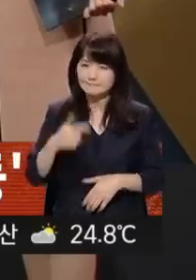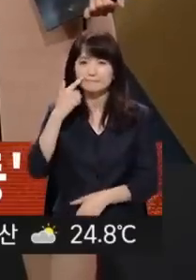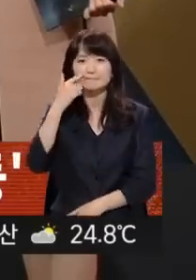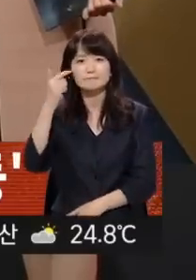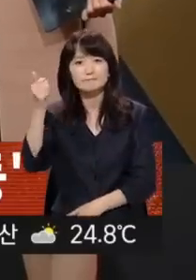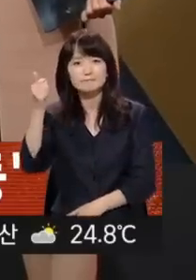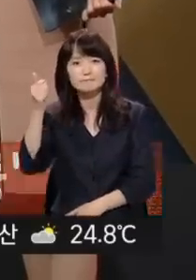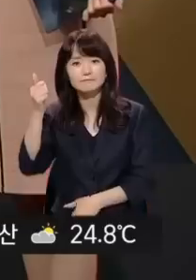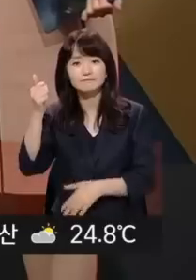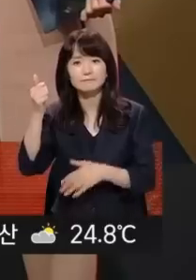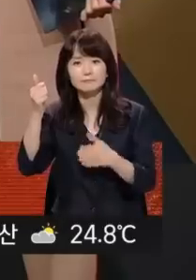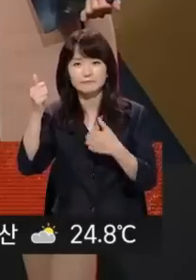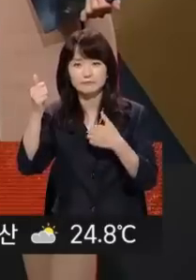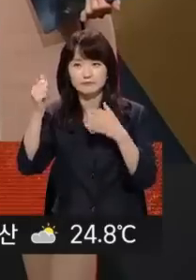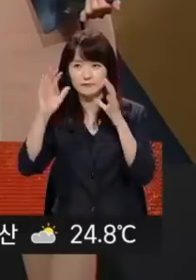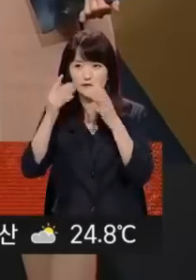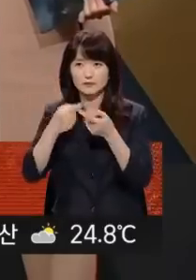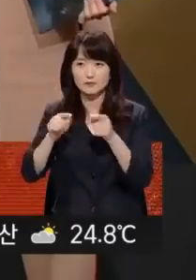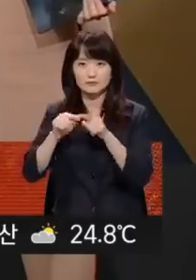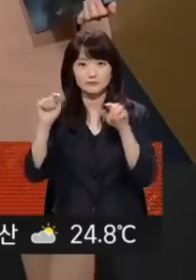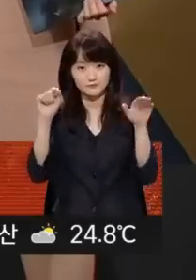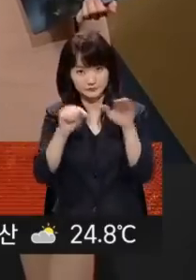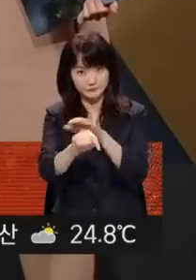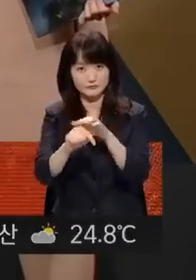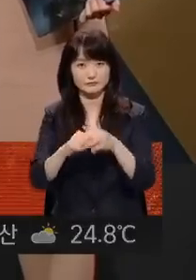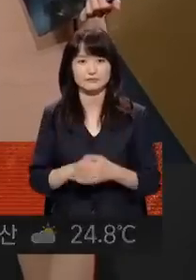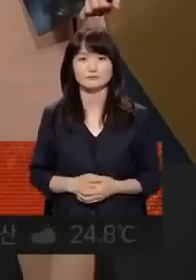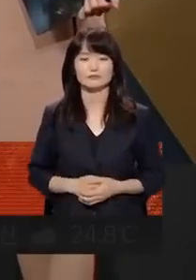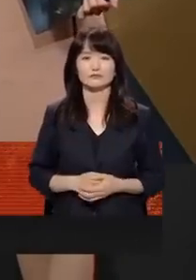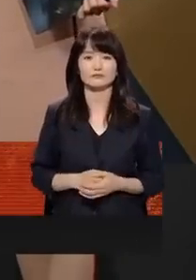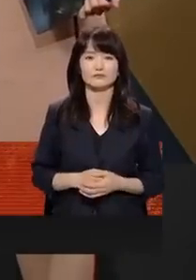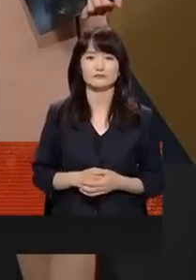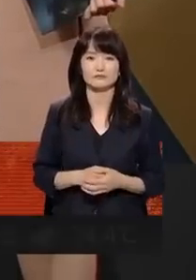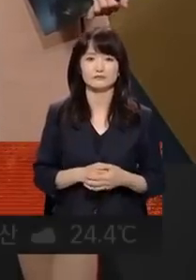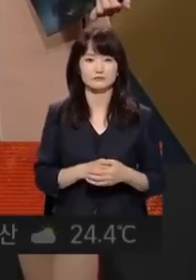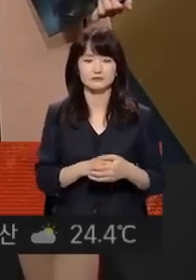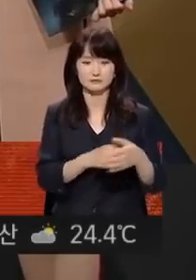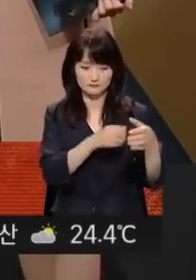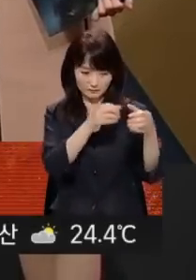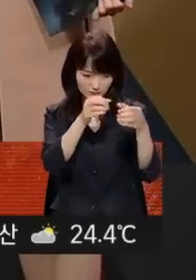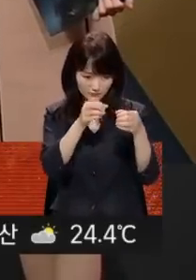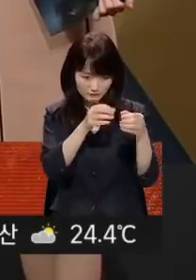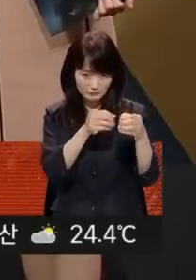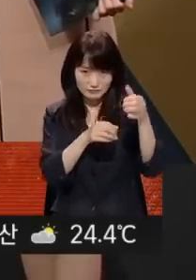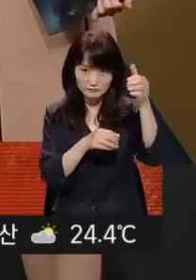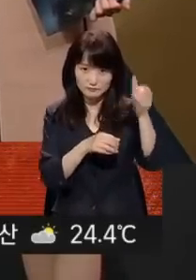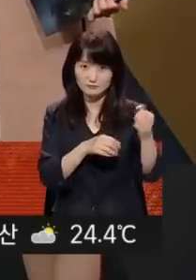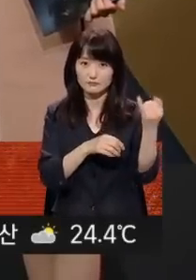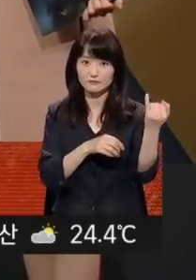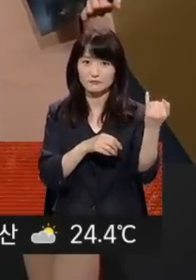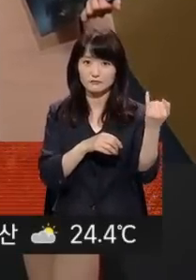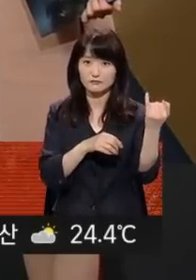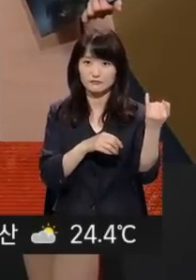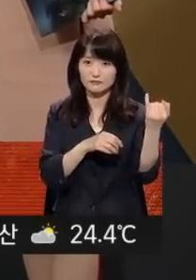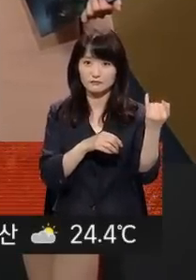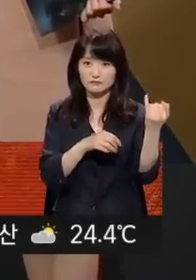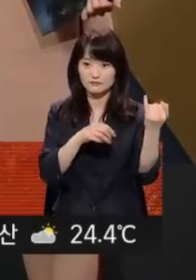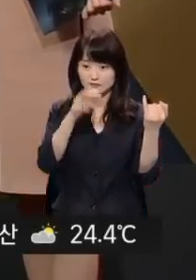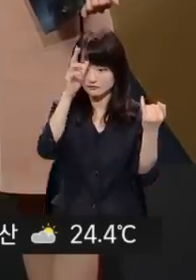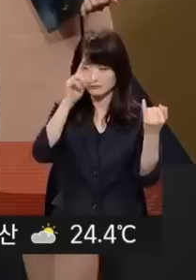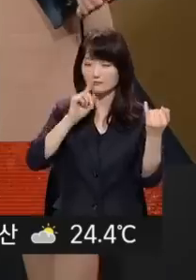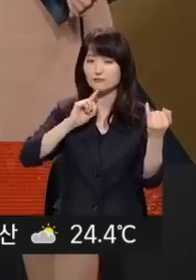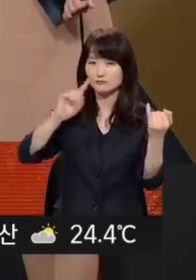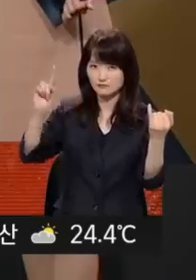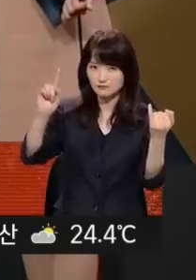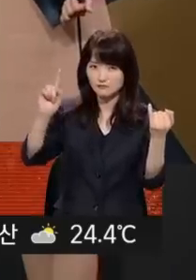아버지가 아이와 함께 매장을 찾아왔는데요 하지만 얼마간의 대화 후 점주는 곧장 경찰에 신고할 수밖에